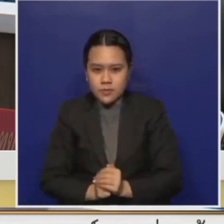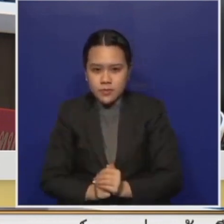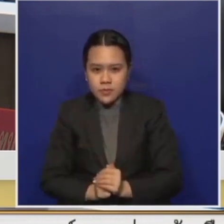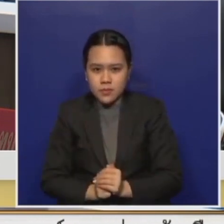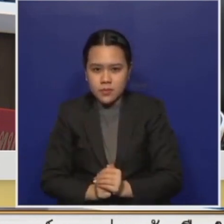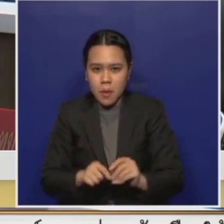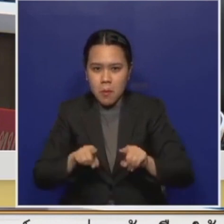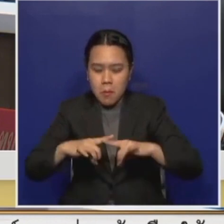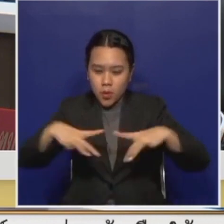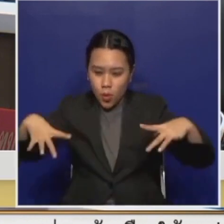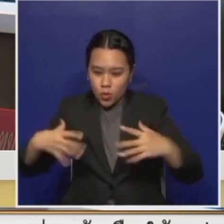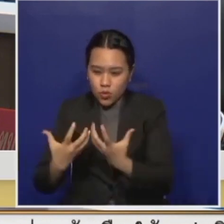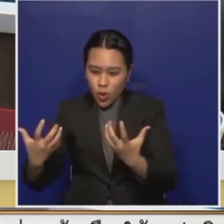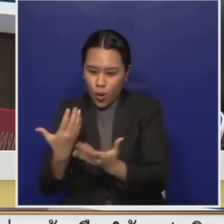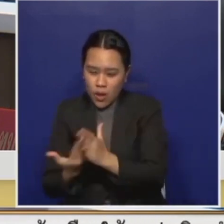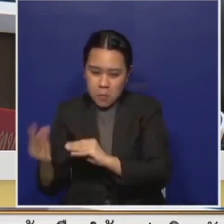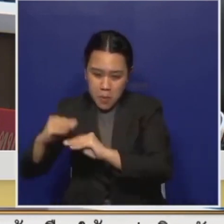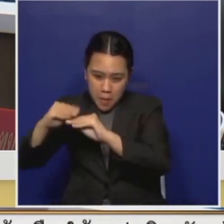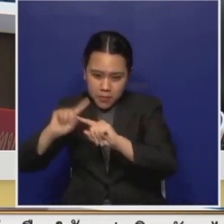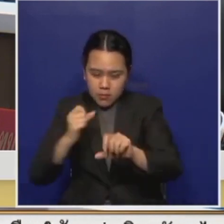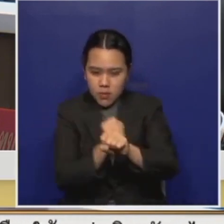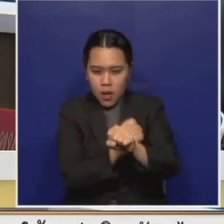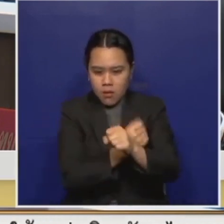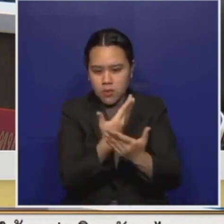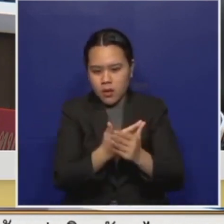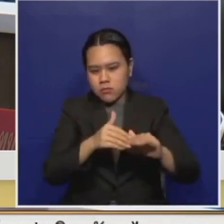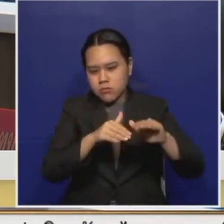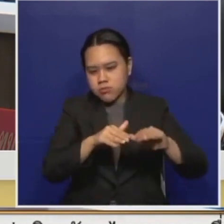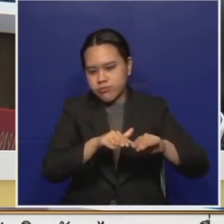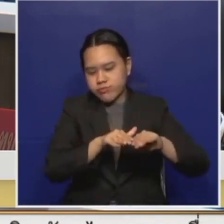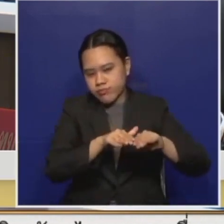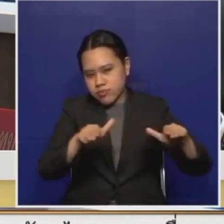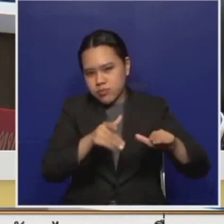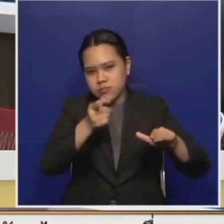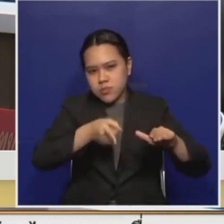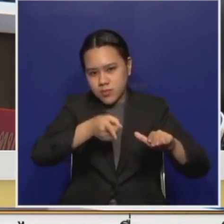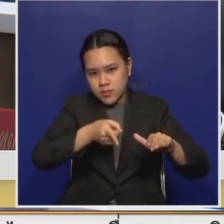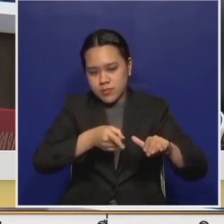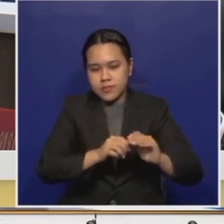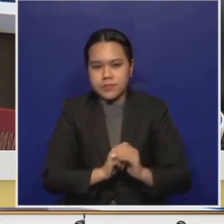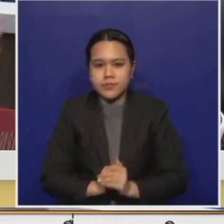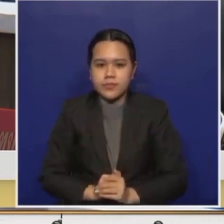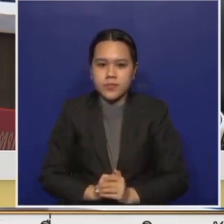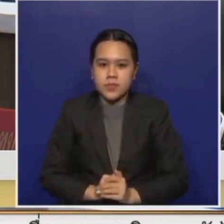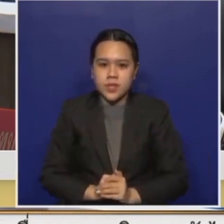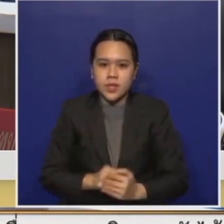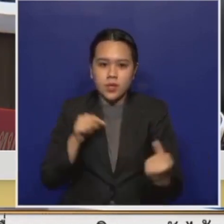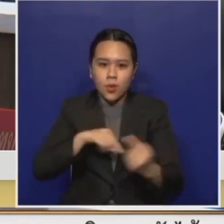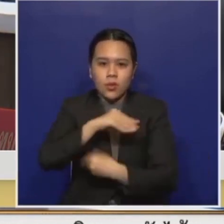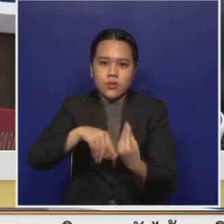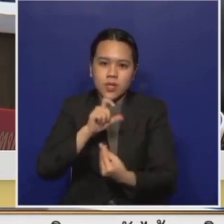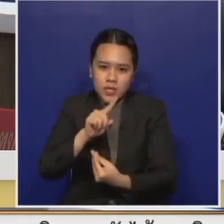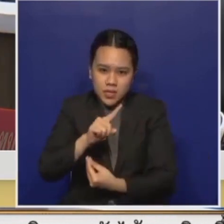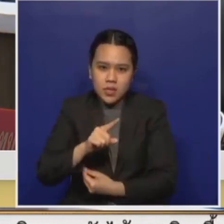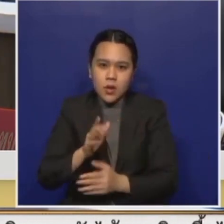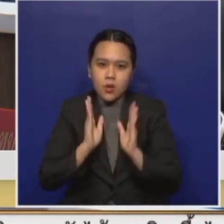กนราคาสนค้าขึ้นแต่ค่าแงต่ำนี่คือสิงที่มเกิดข้นในภาพเศรษกของเราซึ่งผู้ conting ย้ไปแล